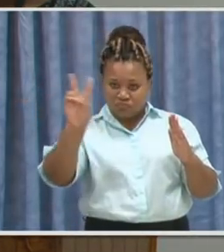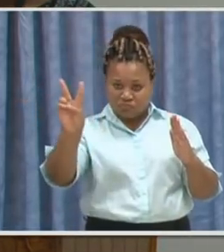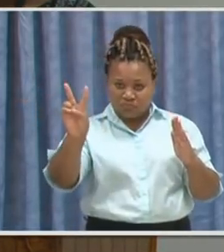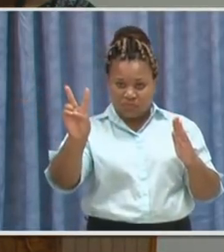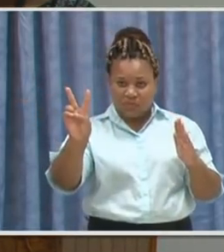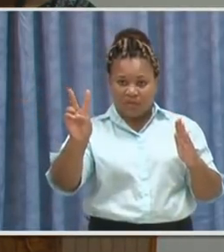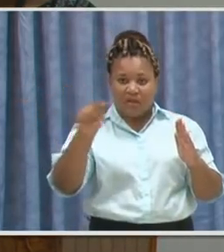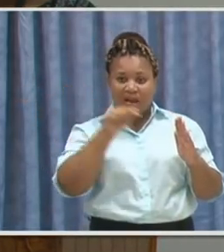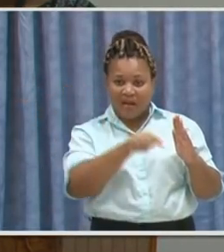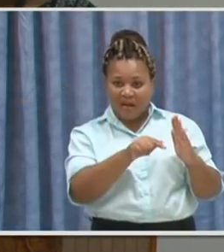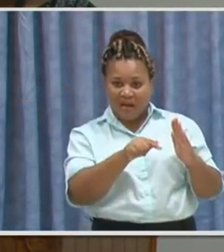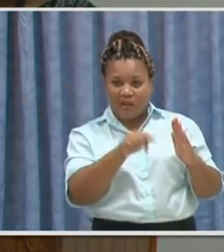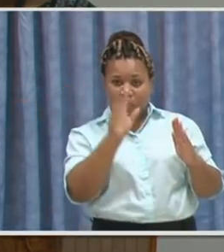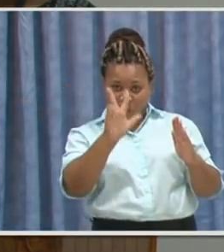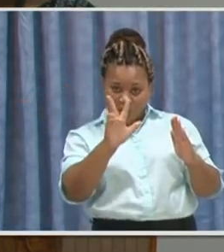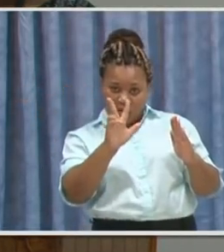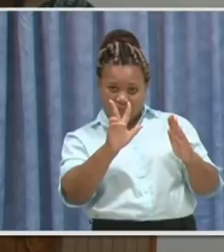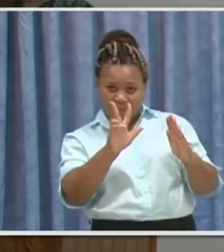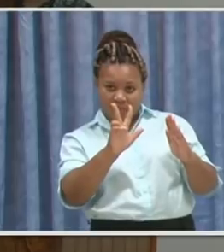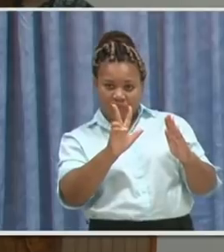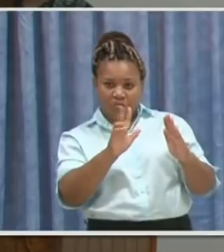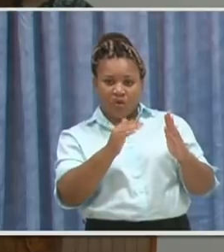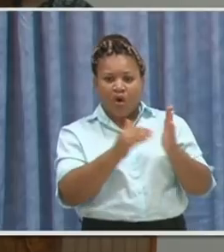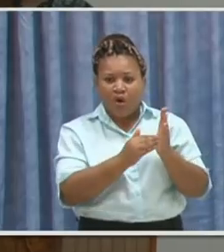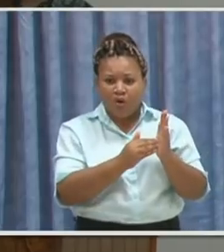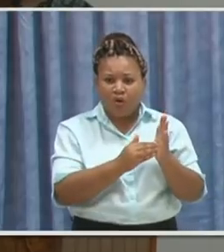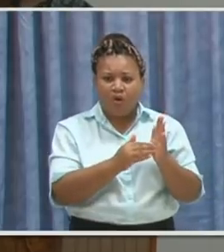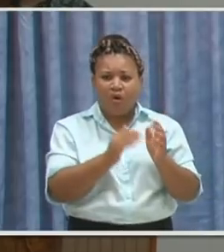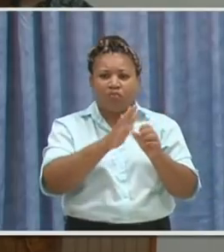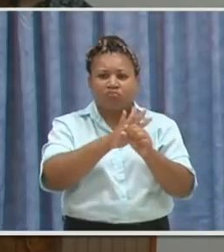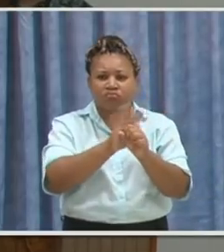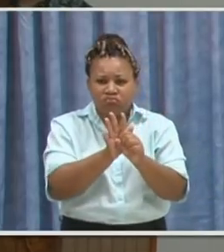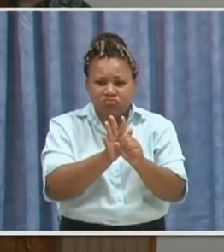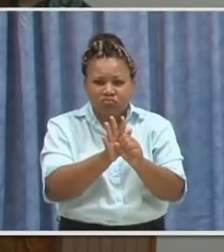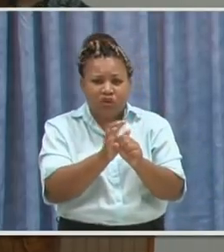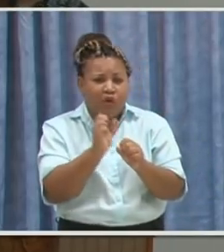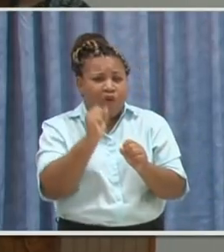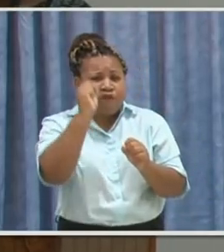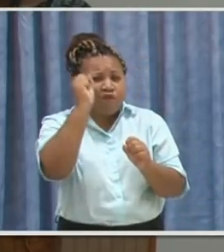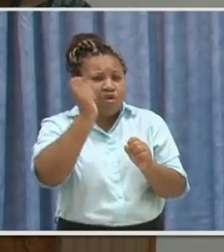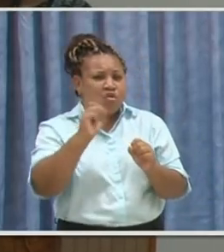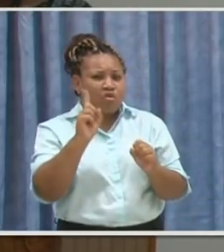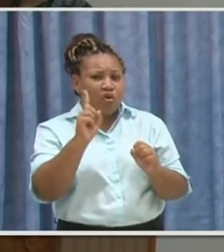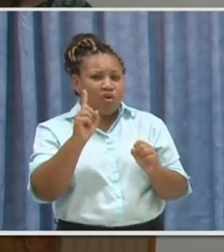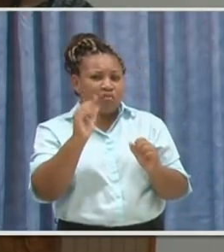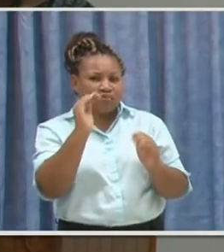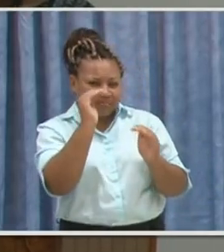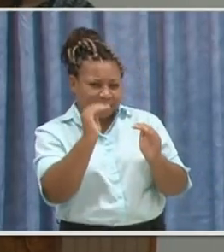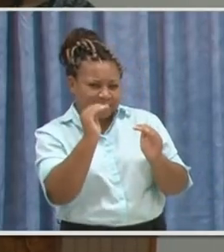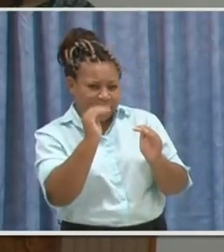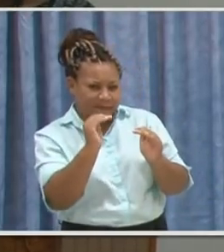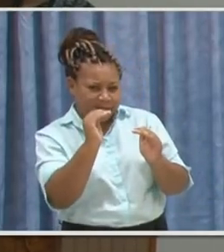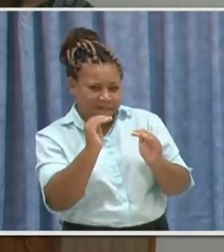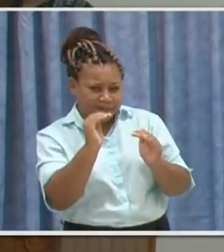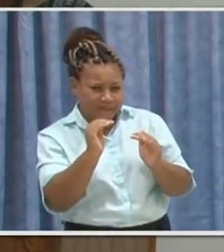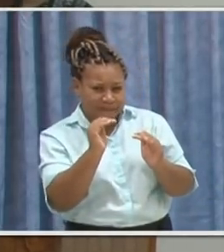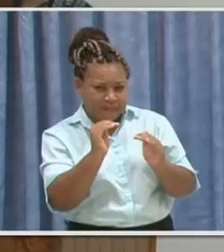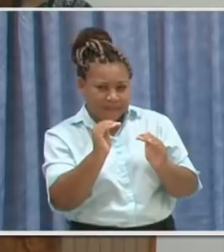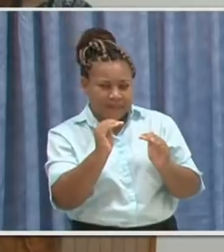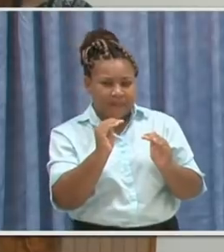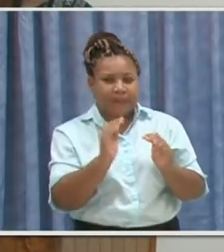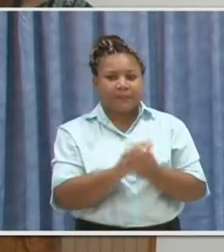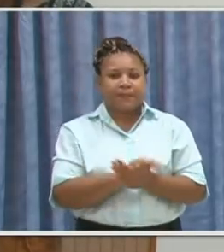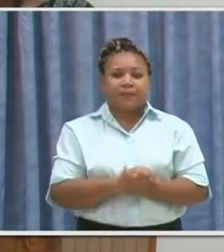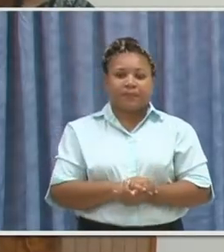positives dans santé d'isolation. Ils ont toujours bien, ils n'ont pas aucun symptôme. Ils ont encore undergo